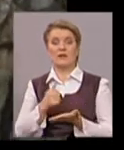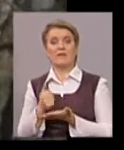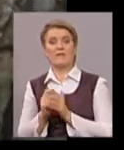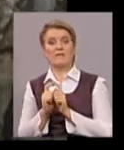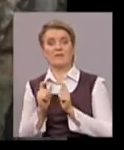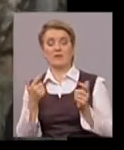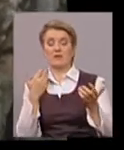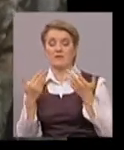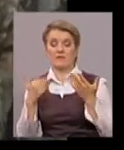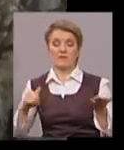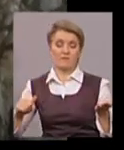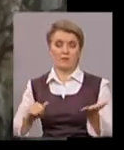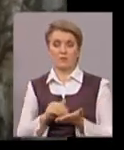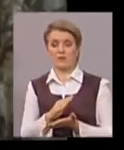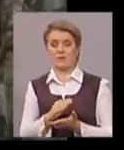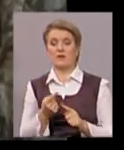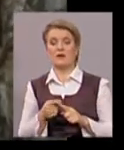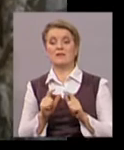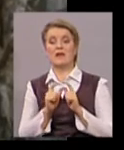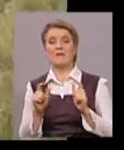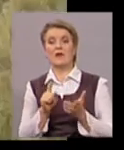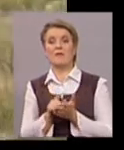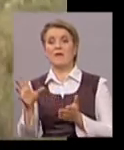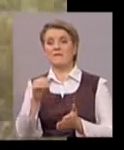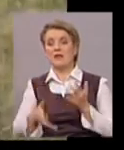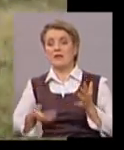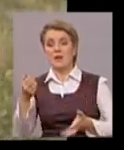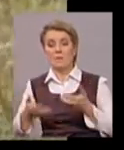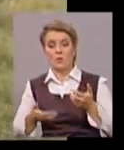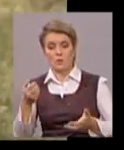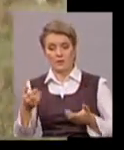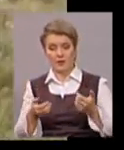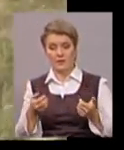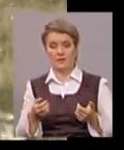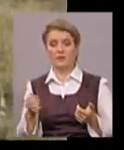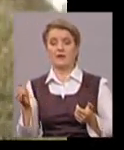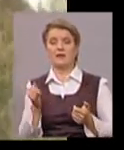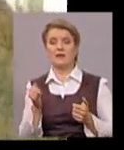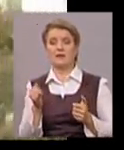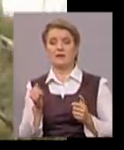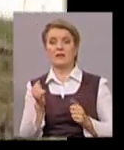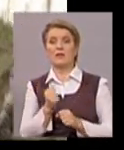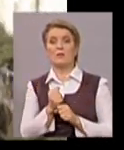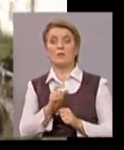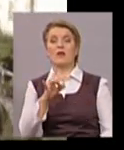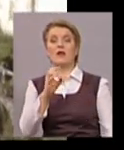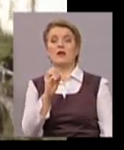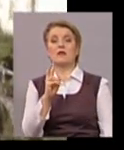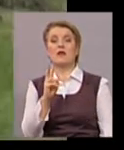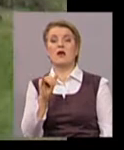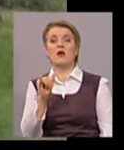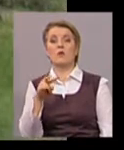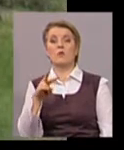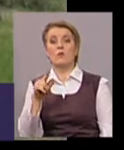фірми-підрядника спілкуватися відмовився. Ця фірма мала це все демонтувати і зробити рекультивацію. Вони